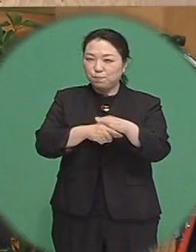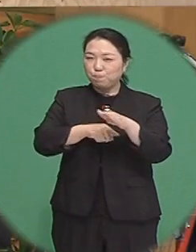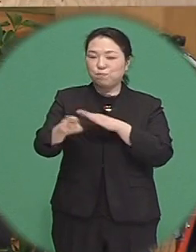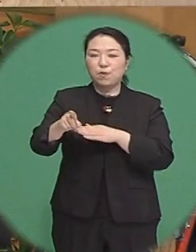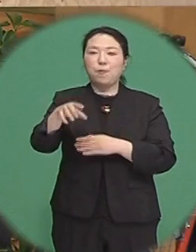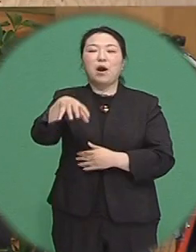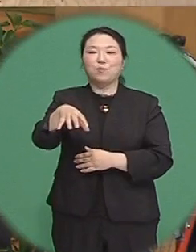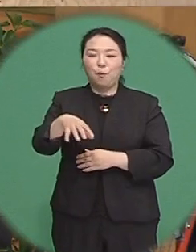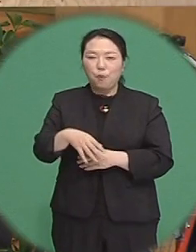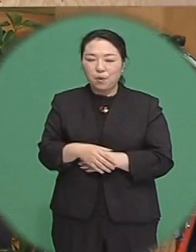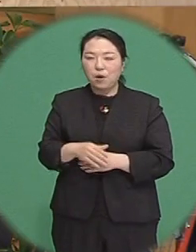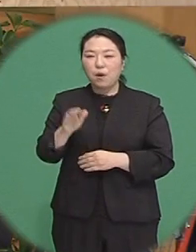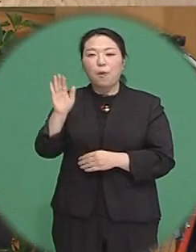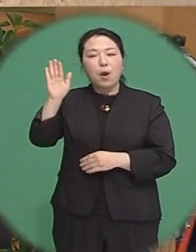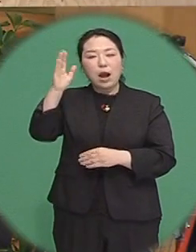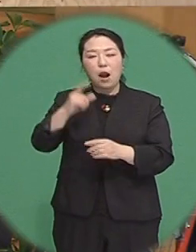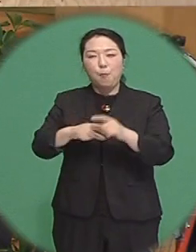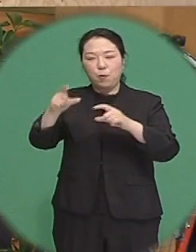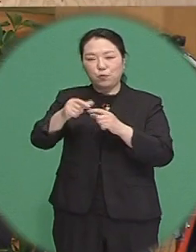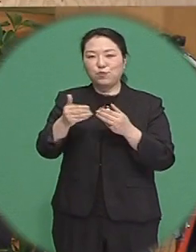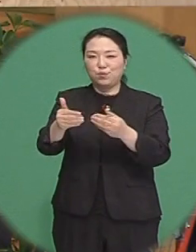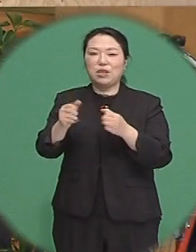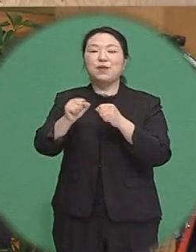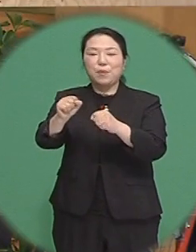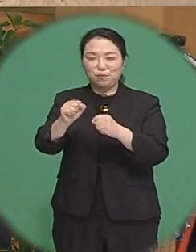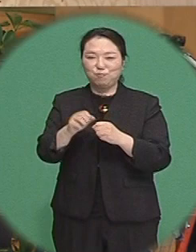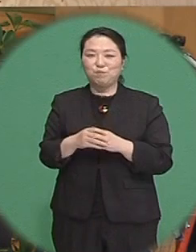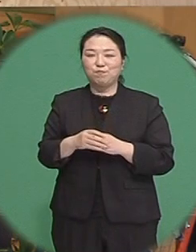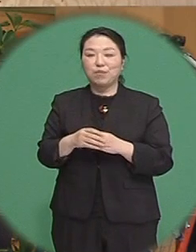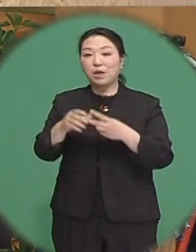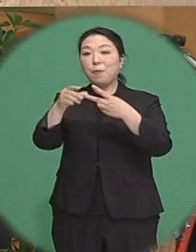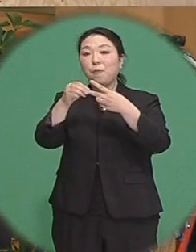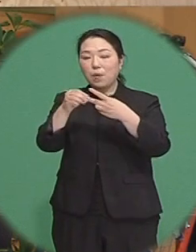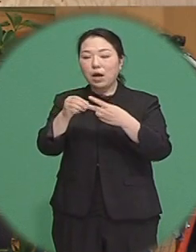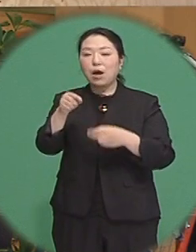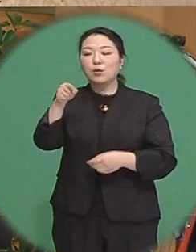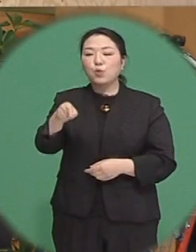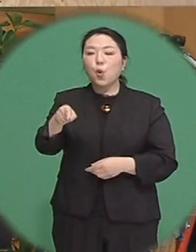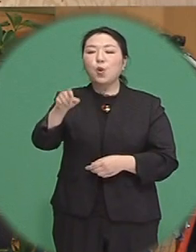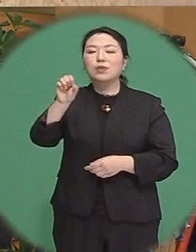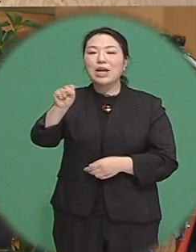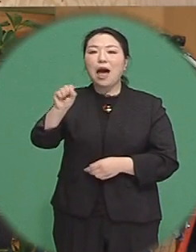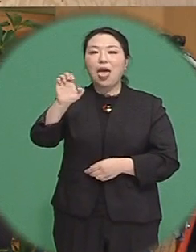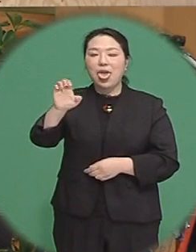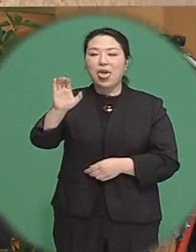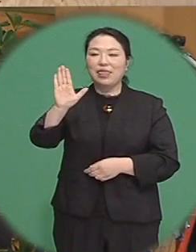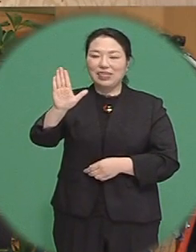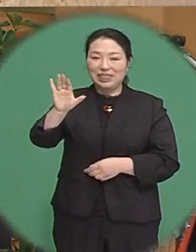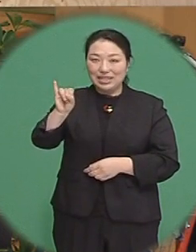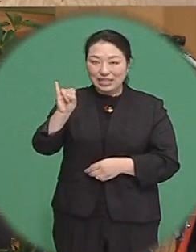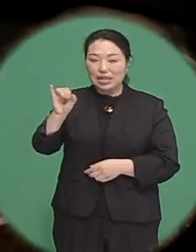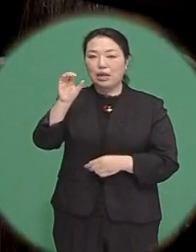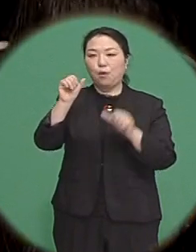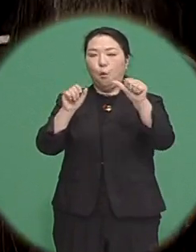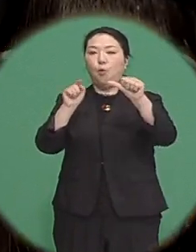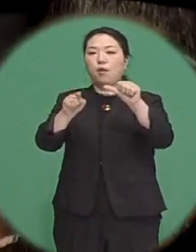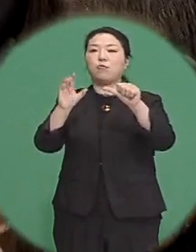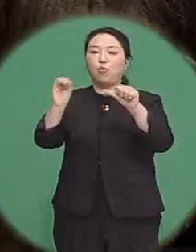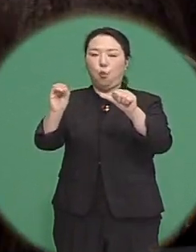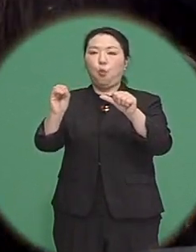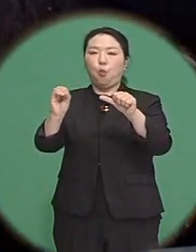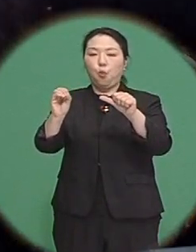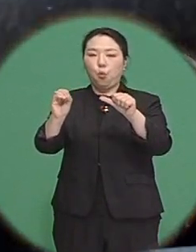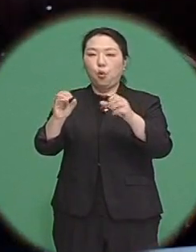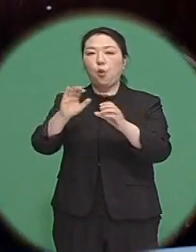ソサエティ5.0の推進ですこの中を契機に社会全体をデジタル化が加速しました日々の